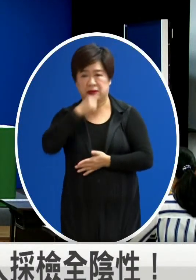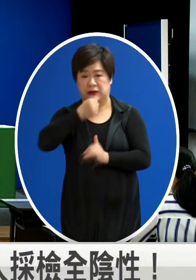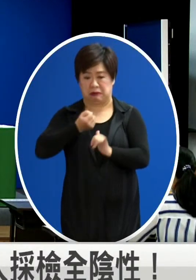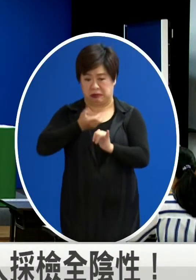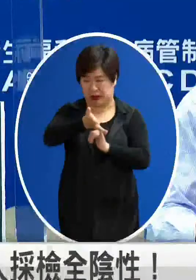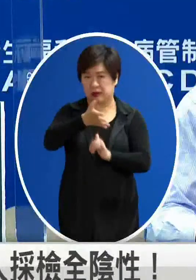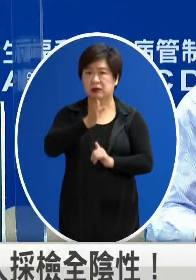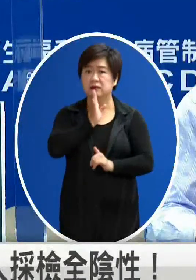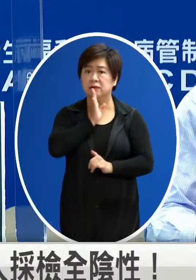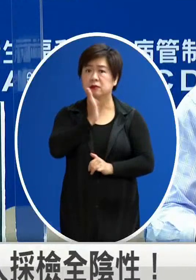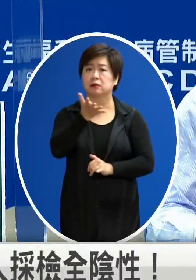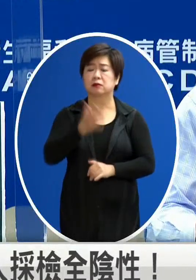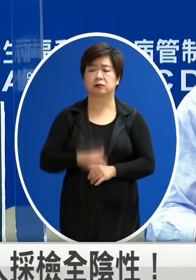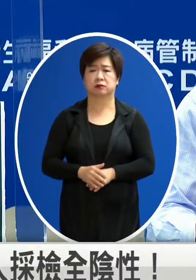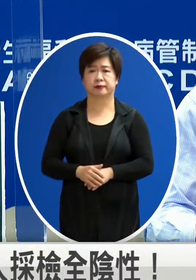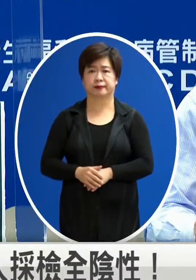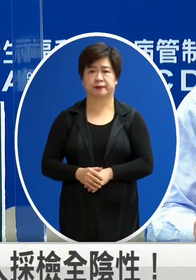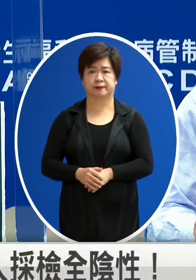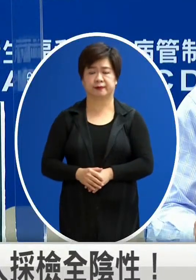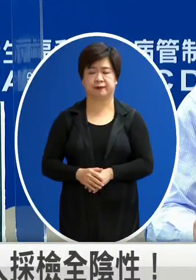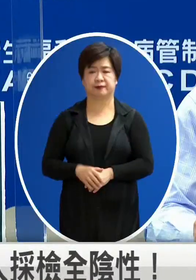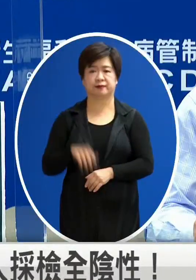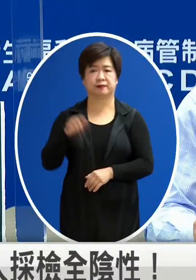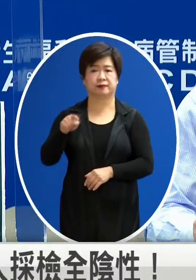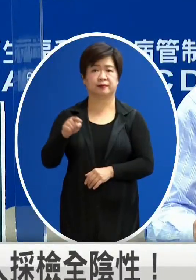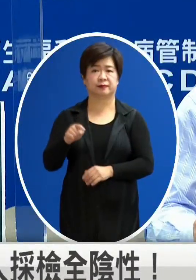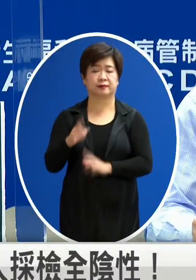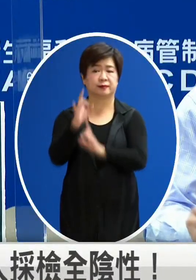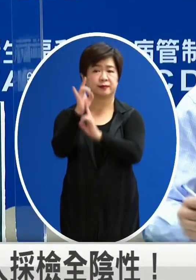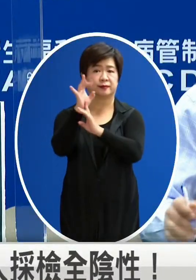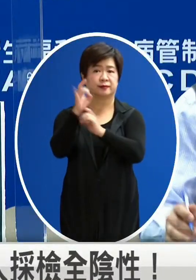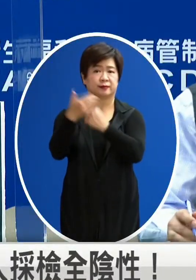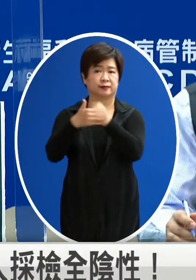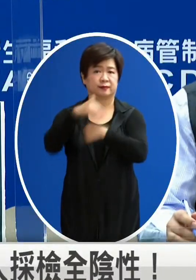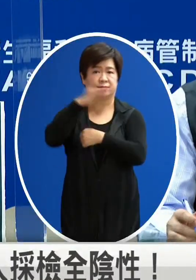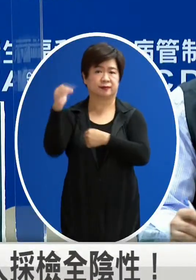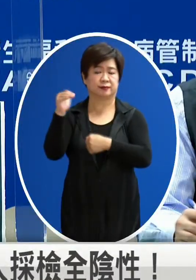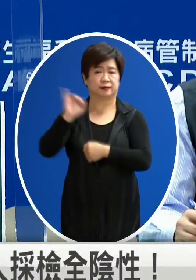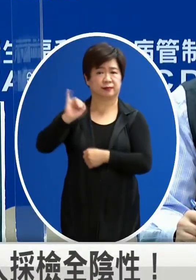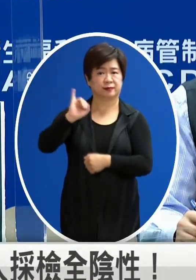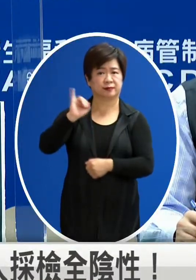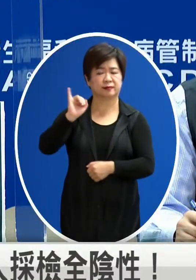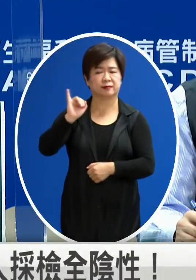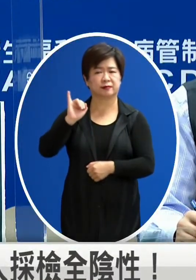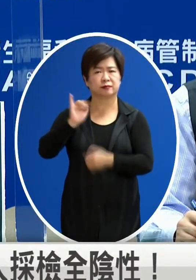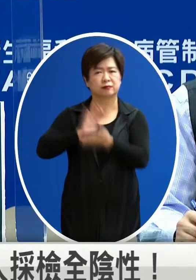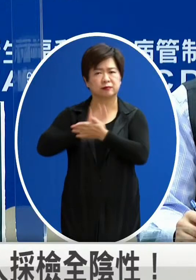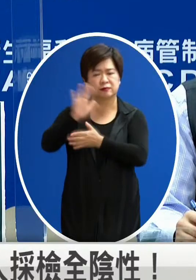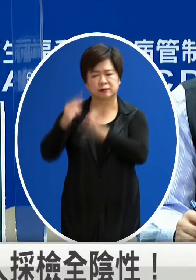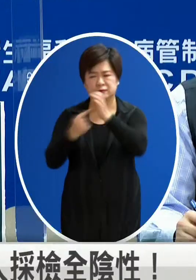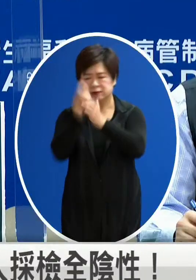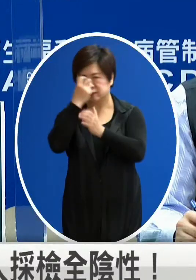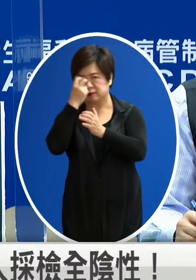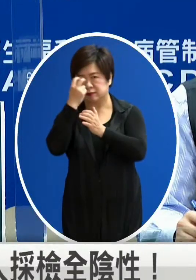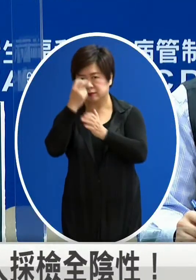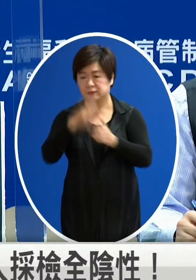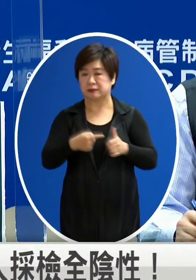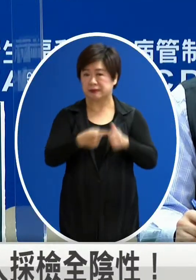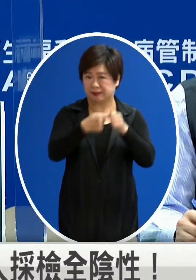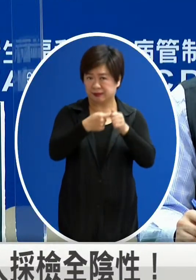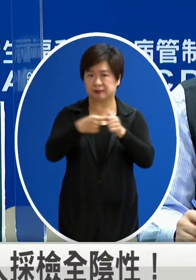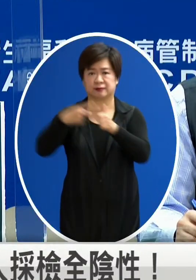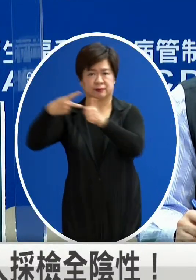诊？ 到今天哈，这个案例的哈，她的一个检体，不管是她后来再采的，跟她第一次采的检